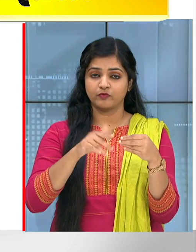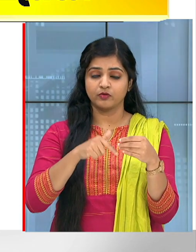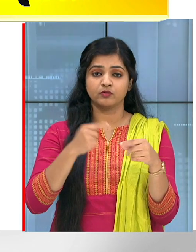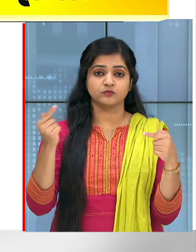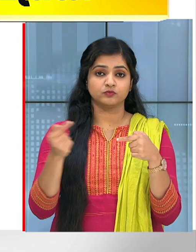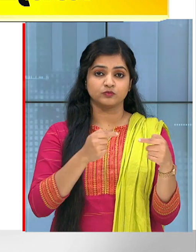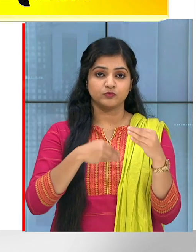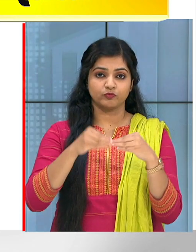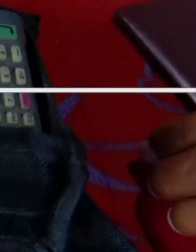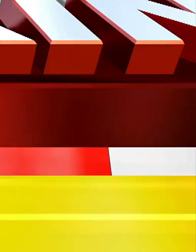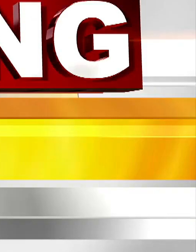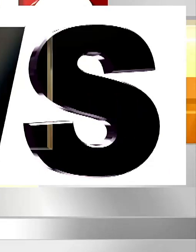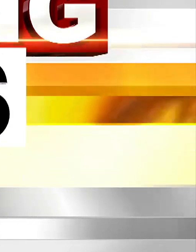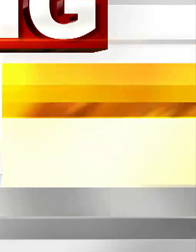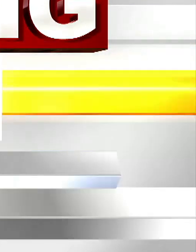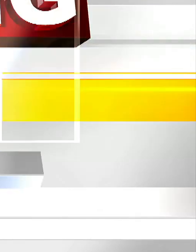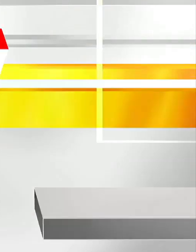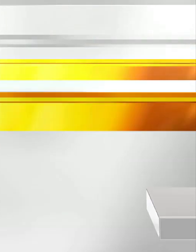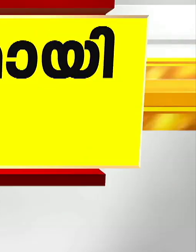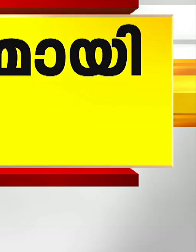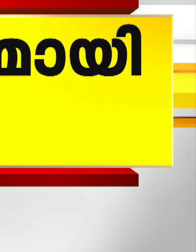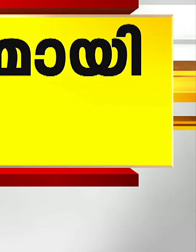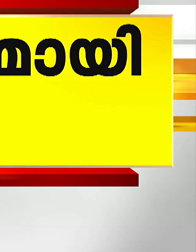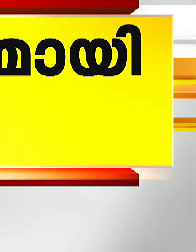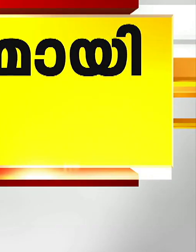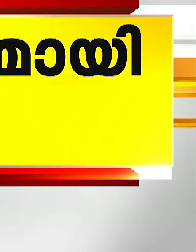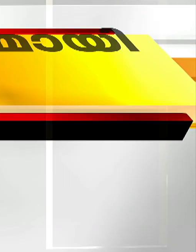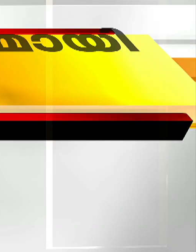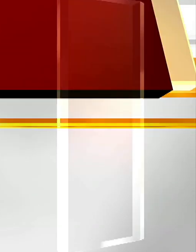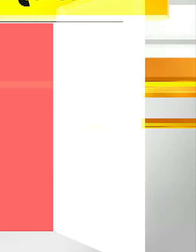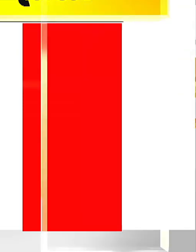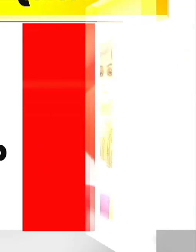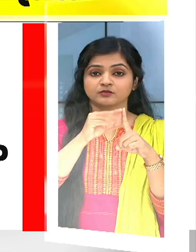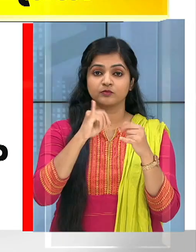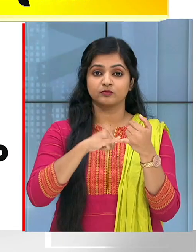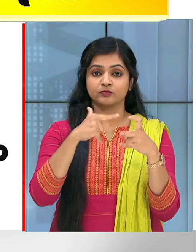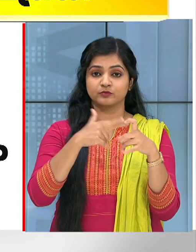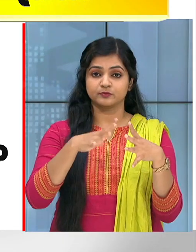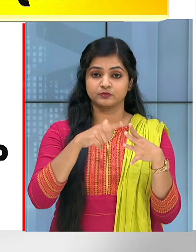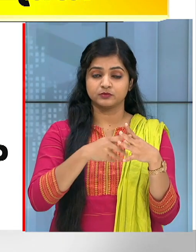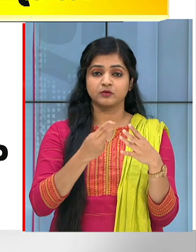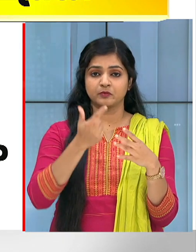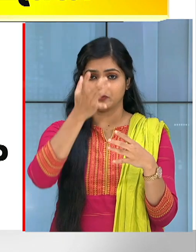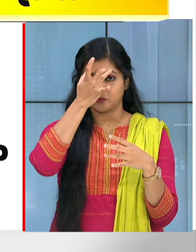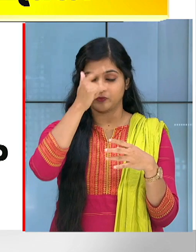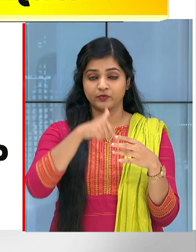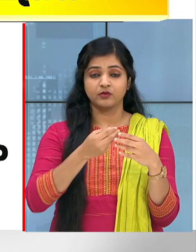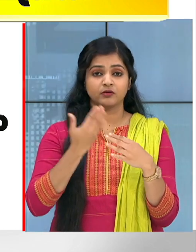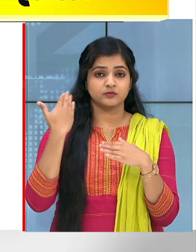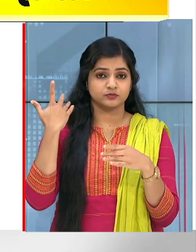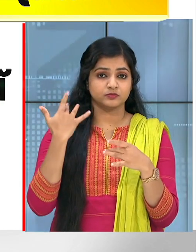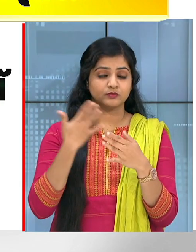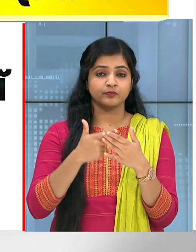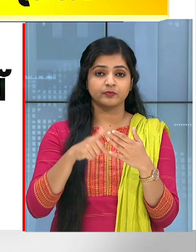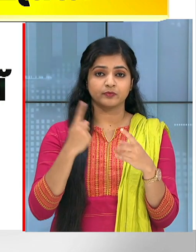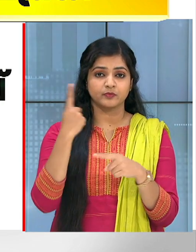ഇതിന് കാരണമായി പറഞ്ഞത്? പ്രജൻ, ഇ പോസ് മെഷീൻ സാങ്കേതിക പ്രശ്നങ്ങൾ കൊണ്ട് കഴിഞ്ഞ കുറെ നാളുകളായി റേഷൻ വിതരണം സംസ്ഥാനത്ത്